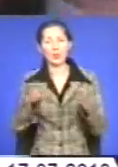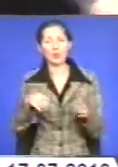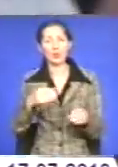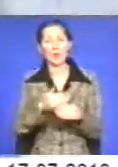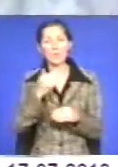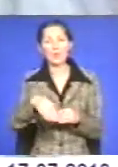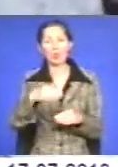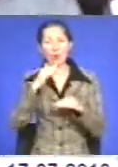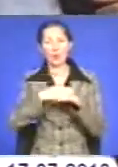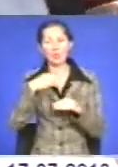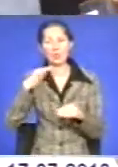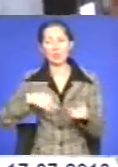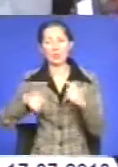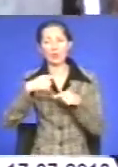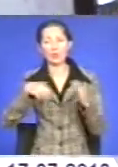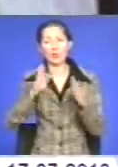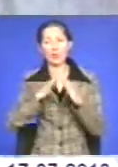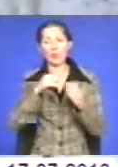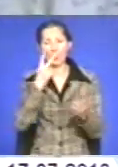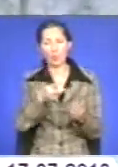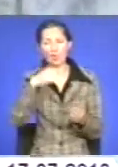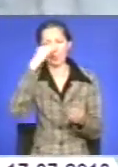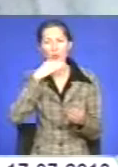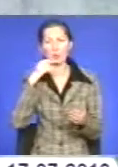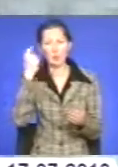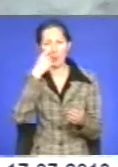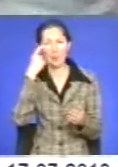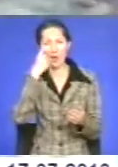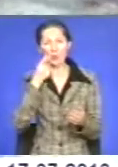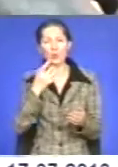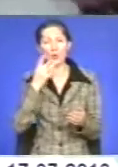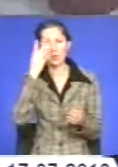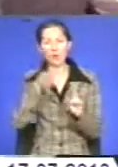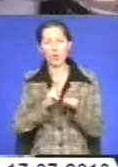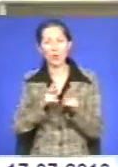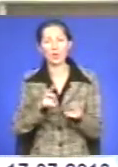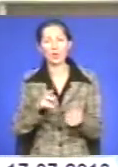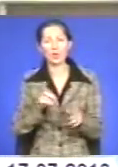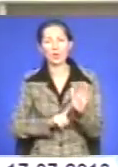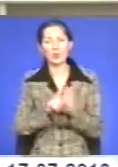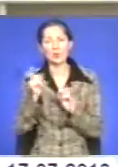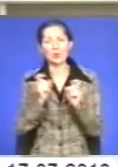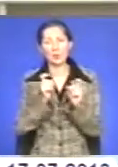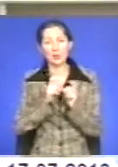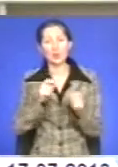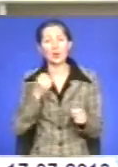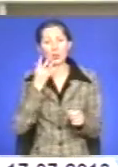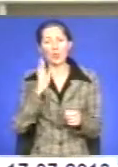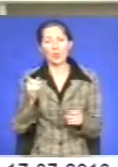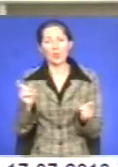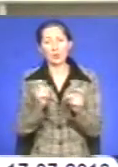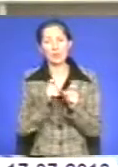застав добряче захмілілого батька у літній кухні. Родичі взялися вкотре з'ясовувати стосунки. Під час цього конфлікту